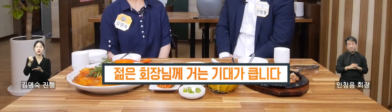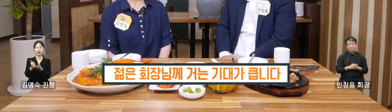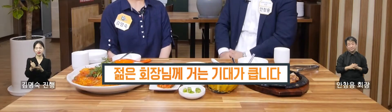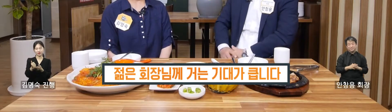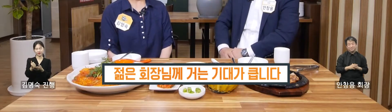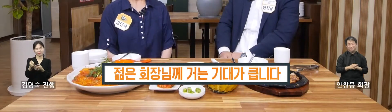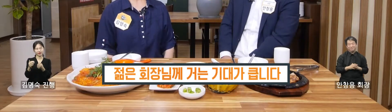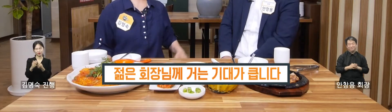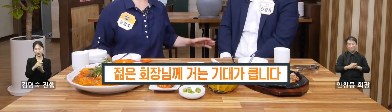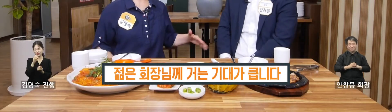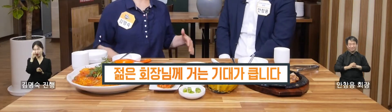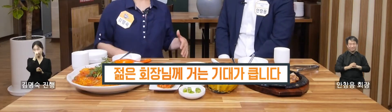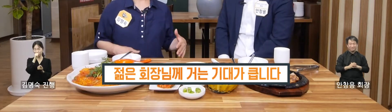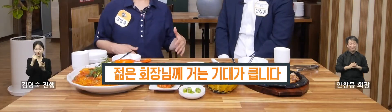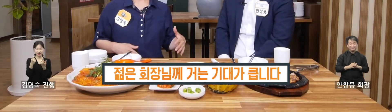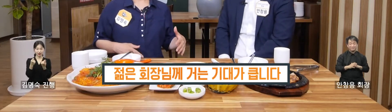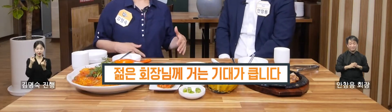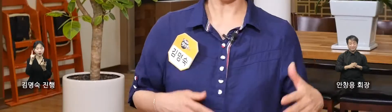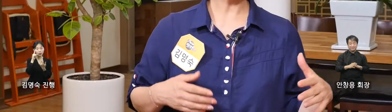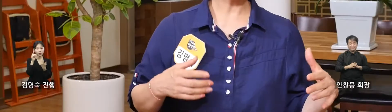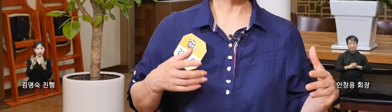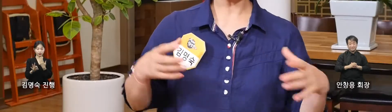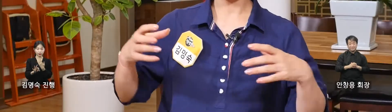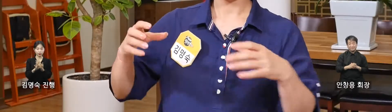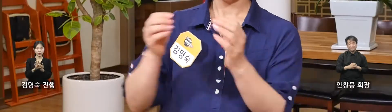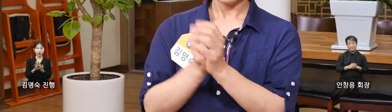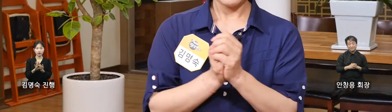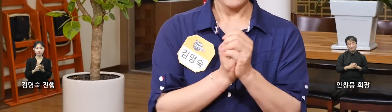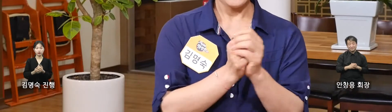좋네요. 왜냐하면